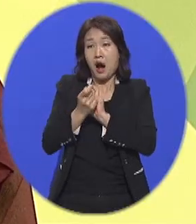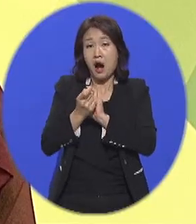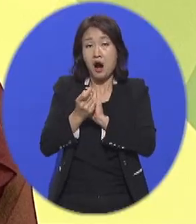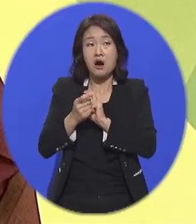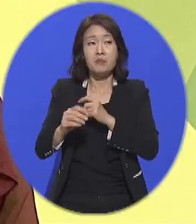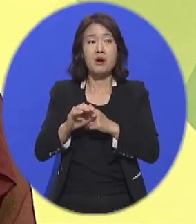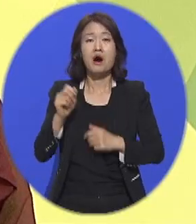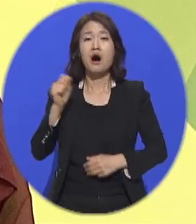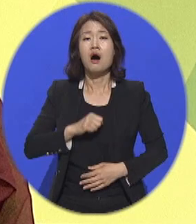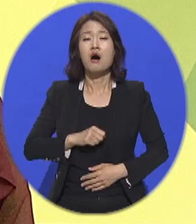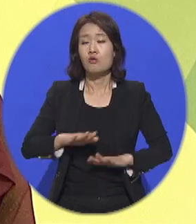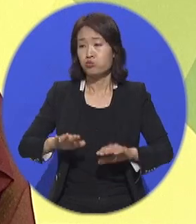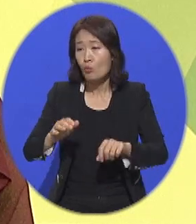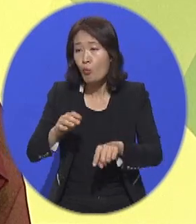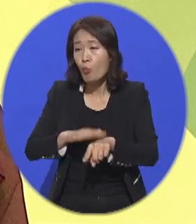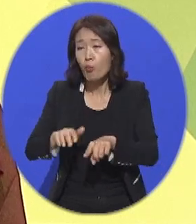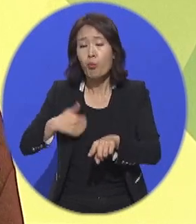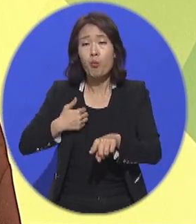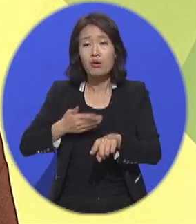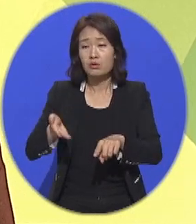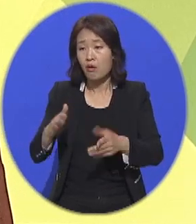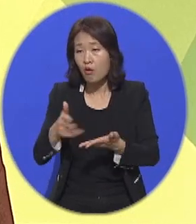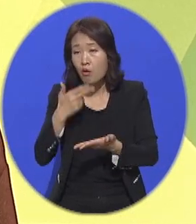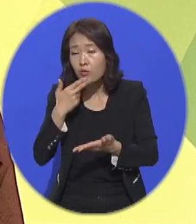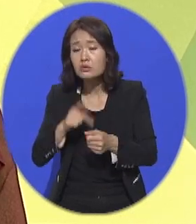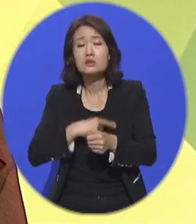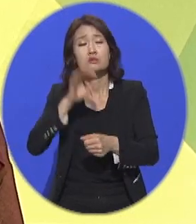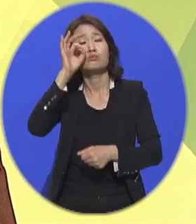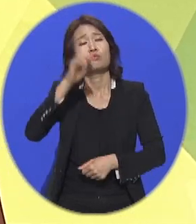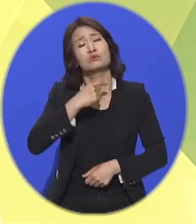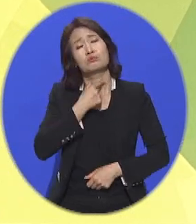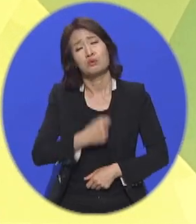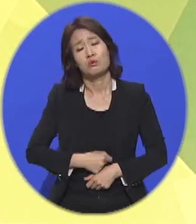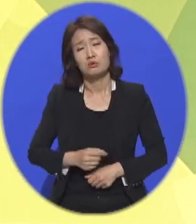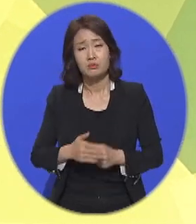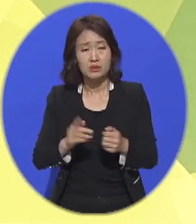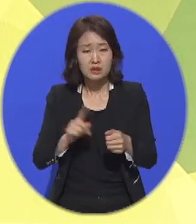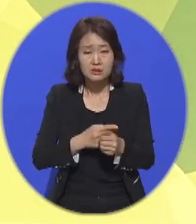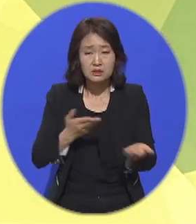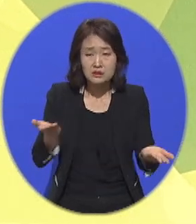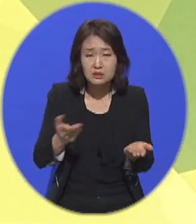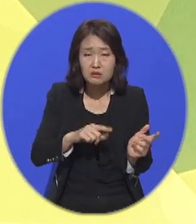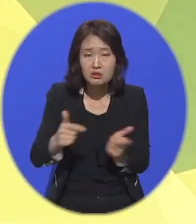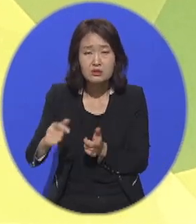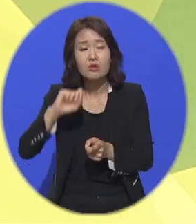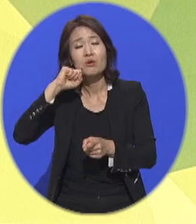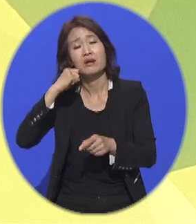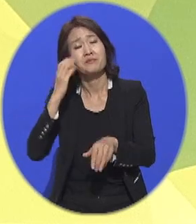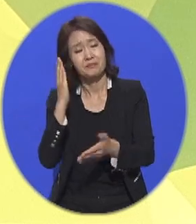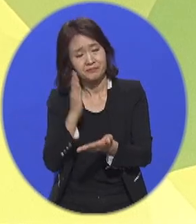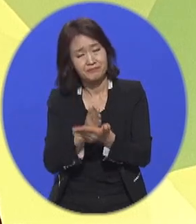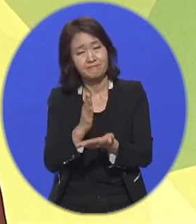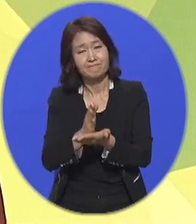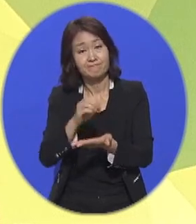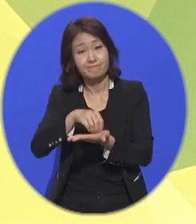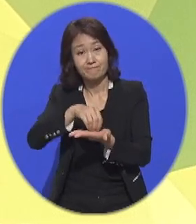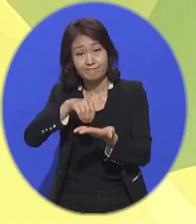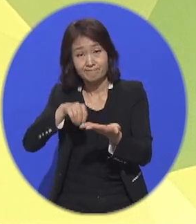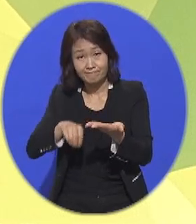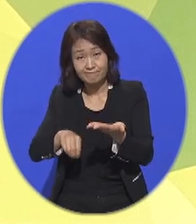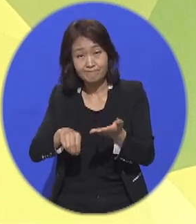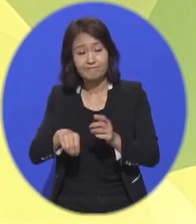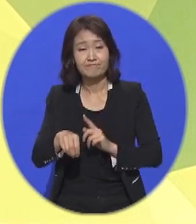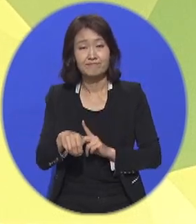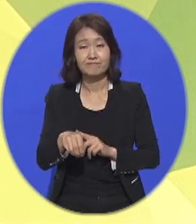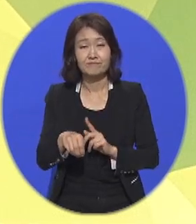같이 있을 때는 몰랐는데 없으니까 이제 너무 보고 싶었습니다. 그래서 정사가 안 됩니다. 그걸 모든 걸 내려놓고 난 다음에 이제 천하에